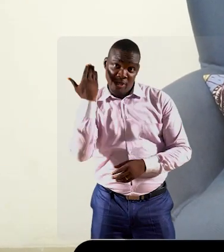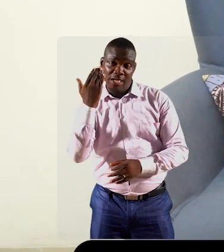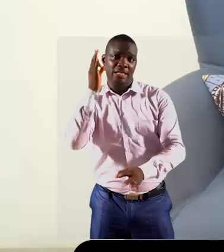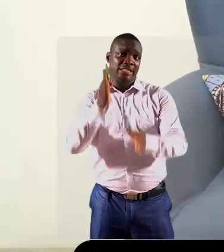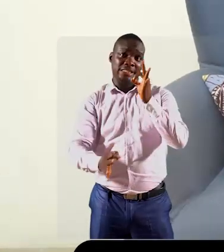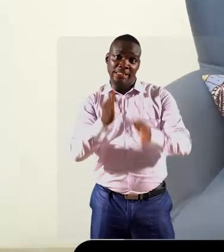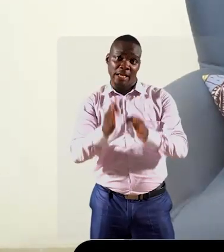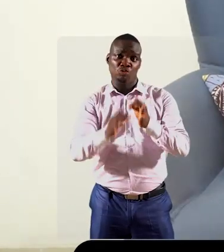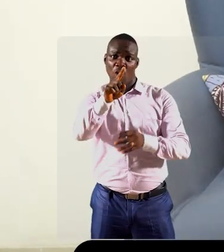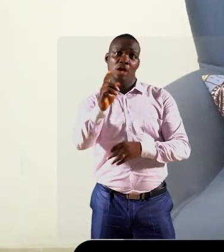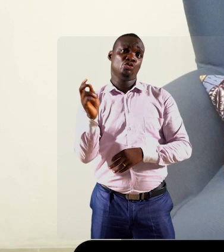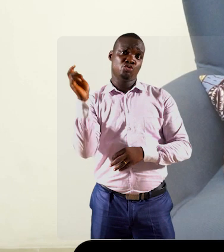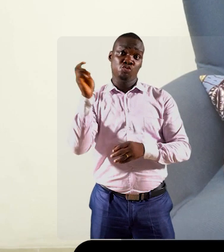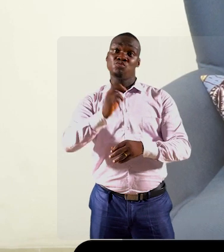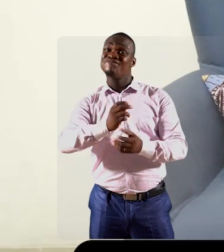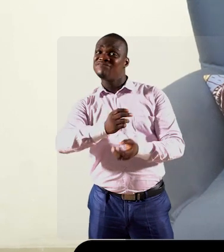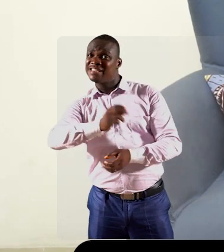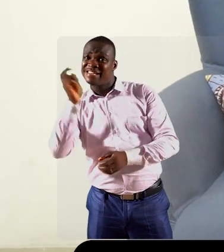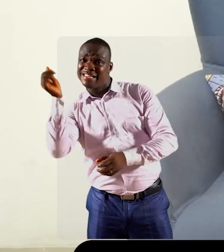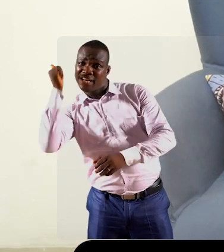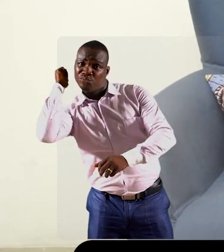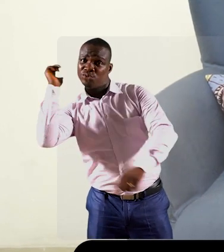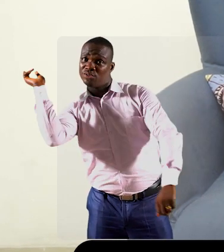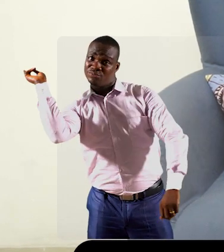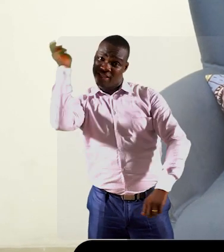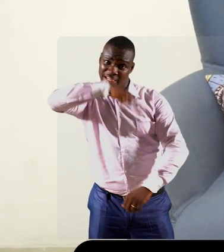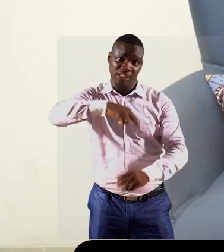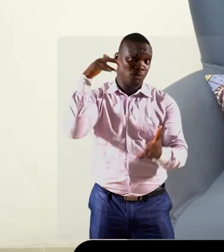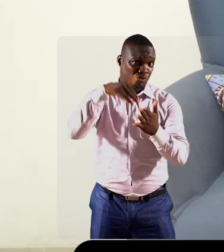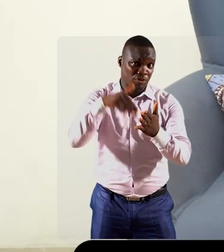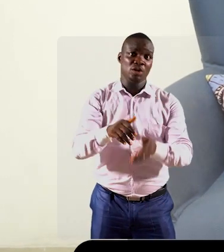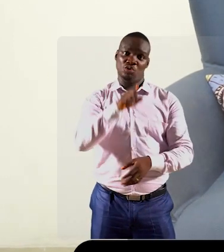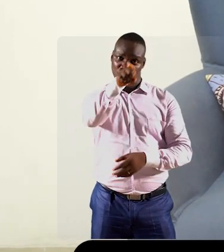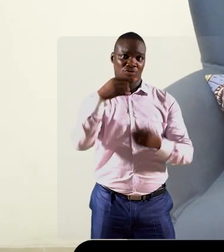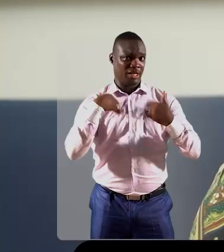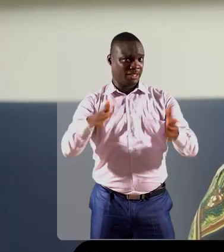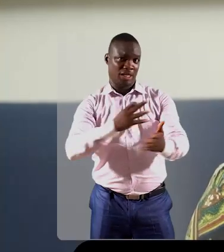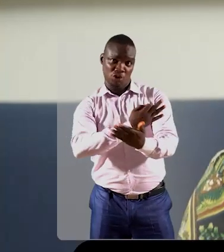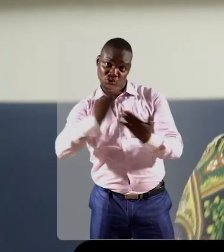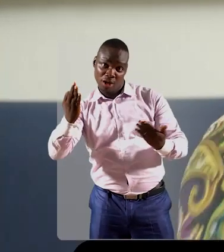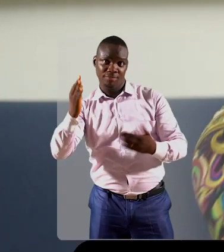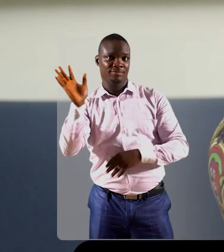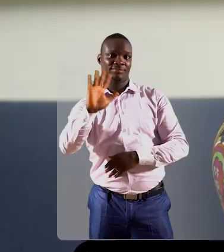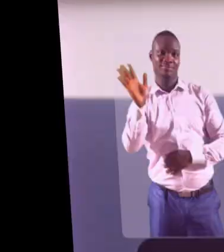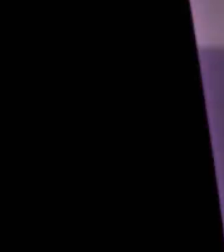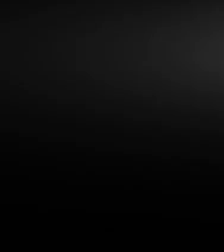qui refuse ou néglige de bosser a déjà accepté d'avance d'échouer. Salut!